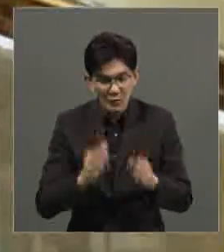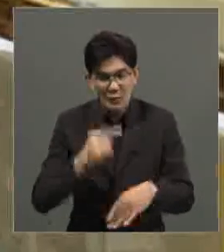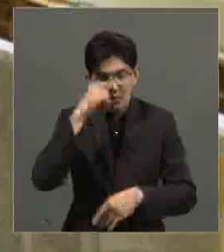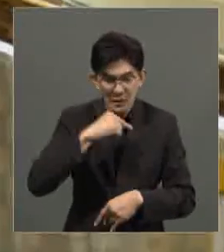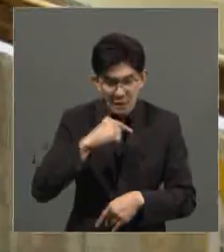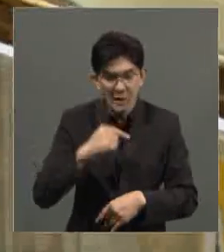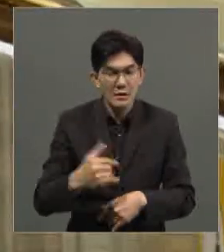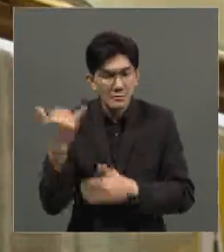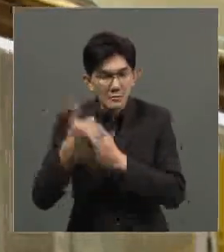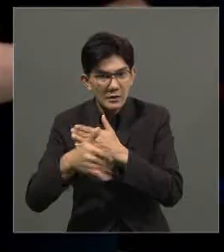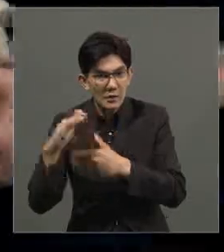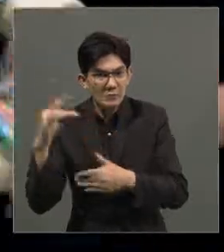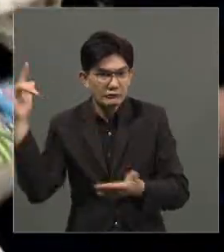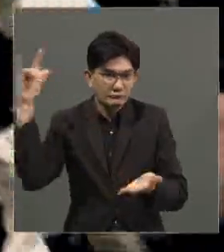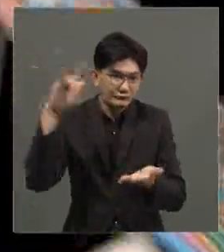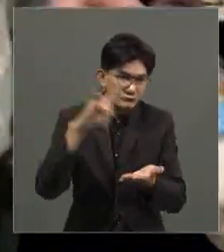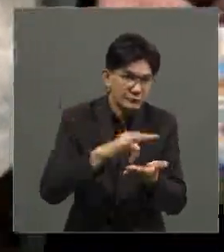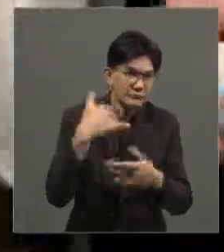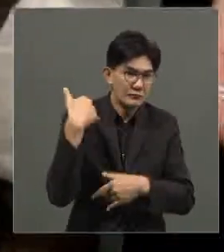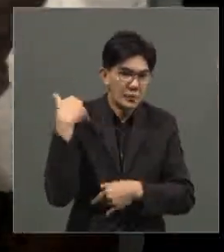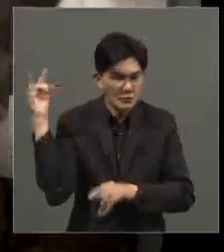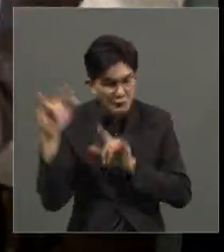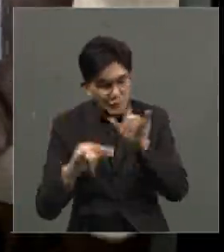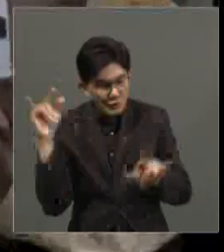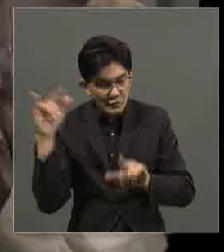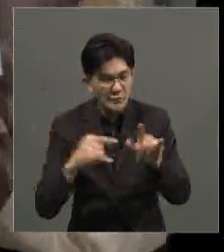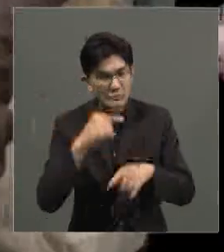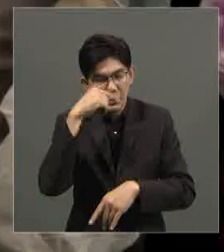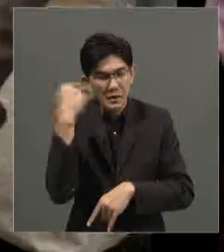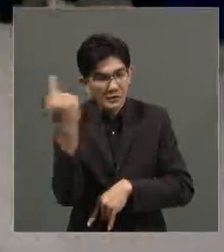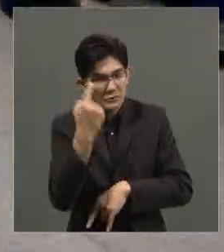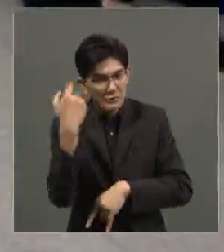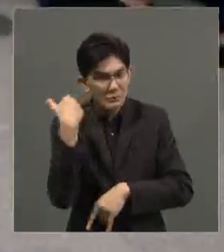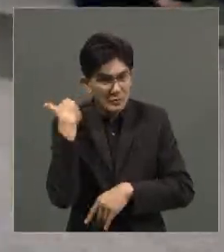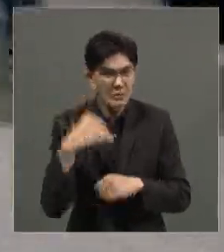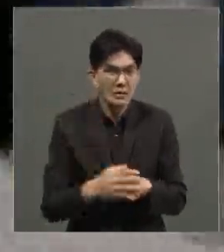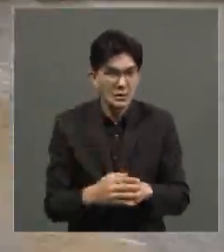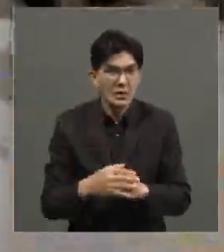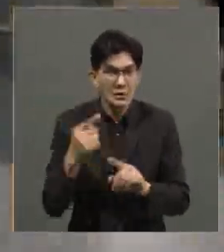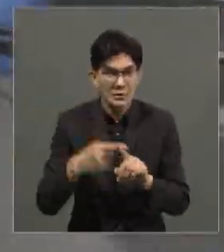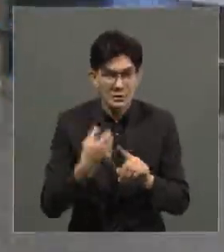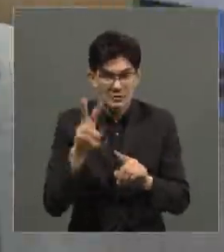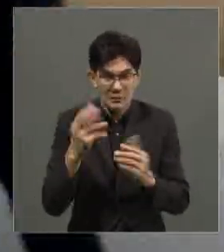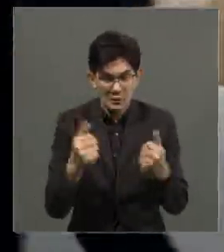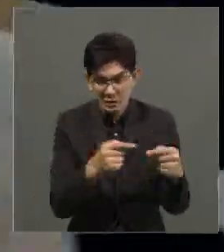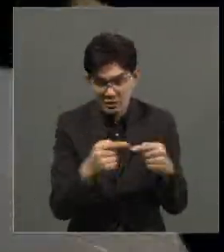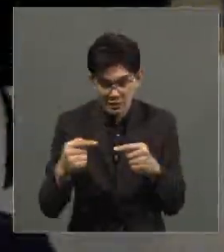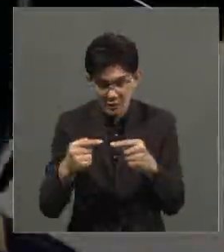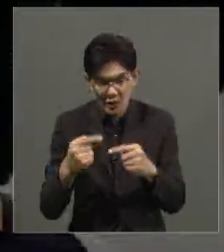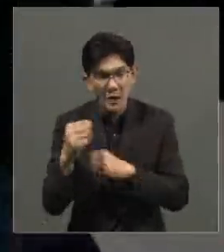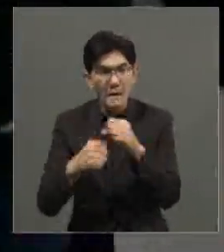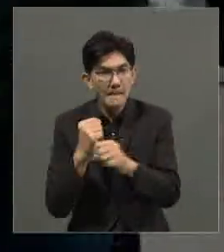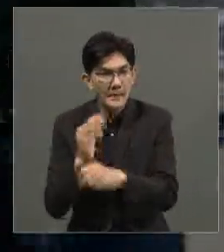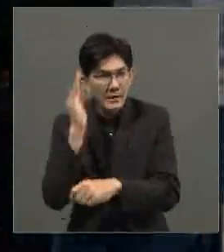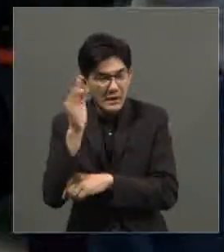ยและดึงดูดนักท่องเที่ยวจากทั่วโลกให้เดินทางเข้ามาท่องเที่ยวในประเทศไทยช่วงปลายปีนี้ต่อเนื่องไปจนถึงต้นปี